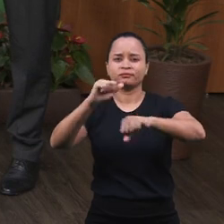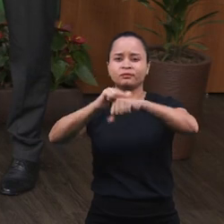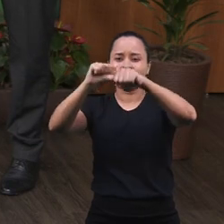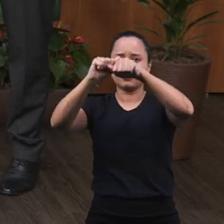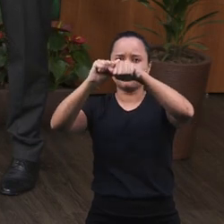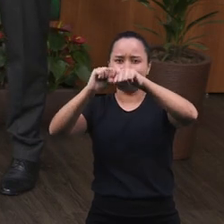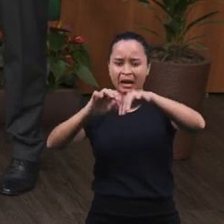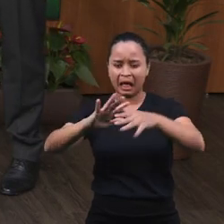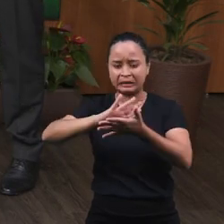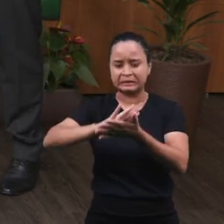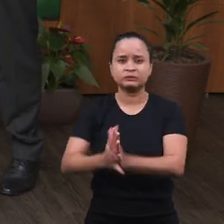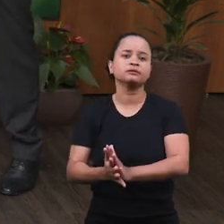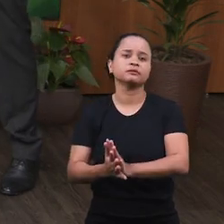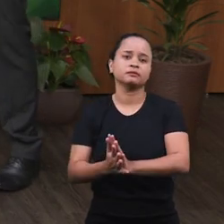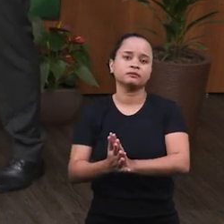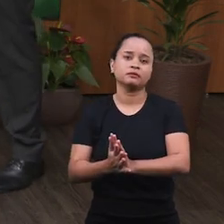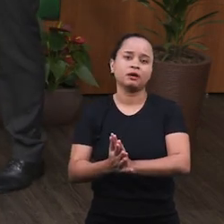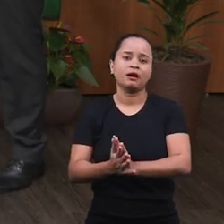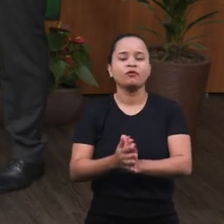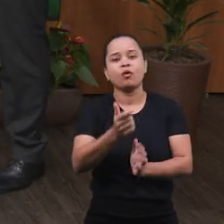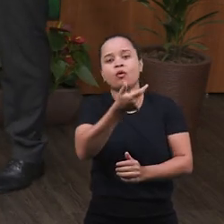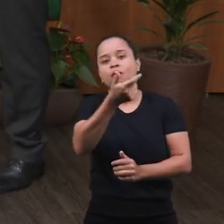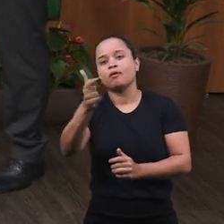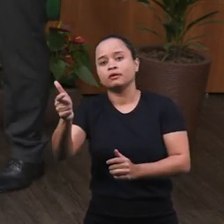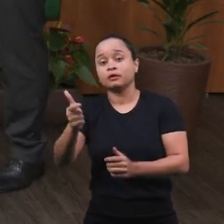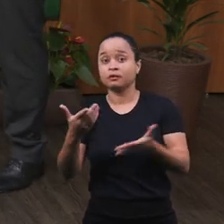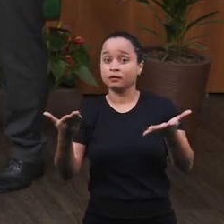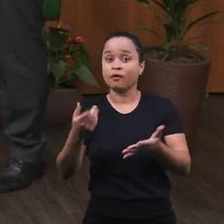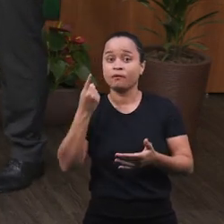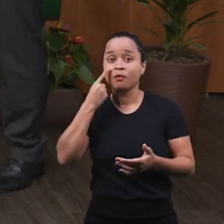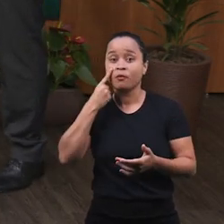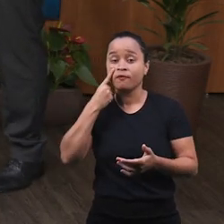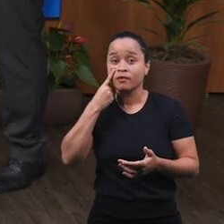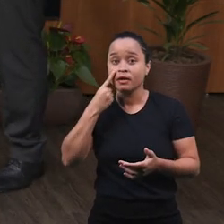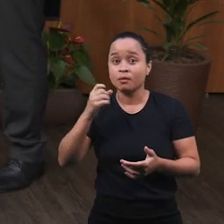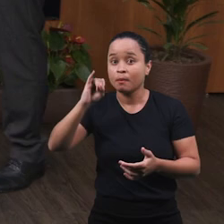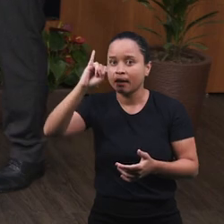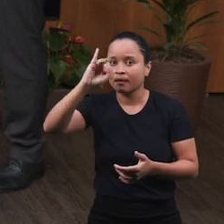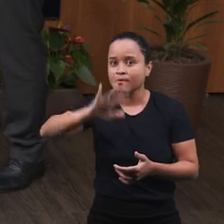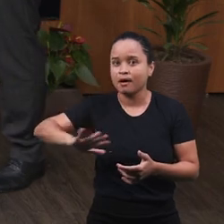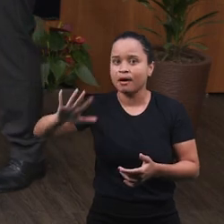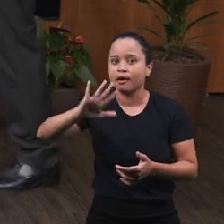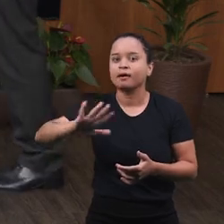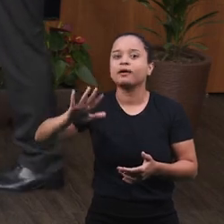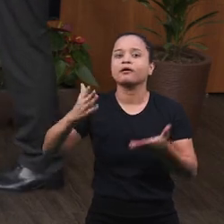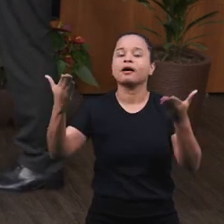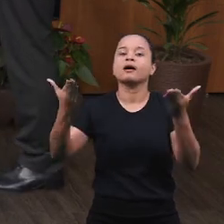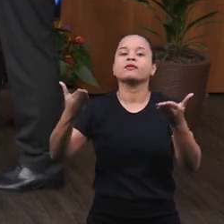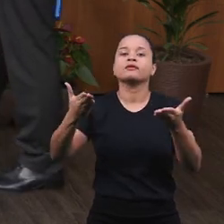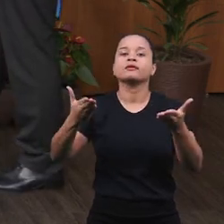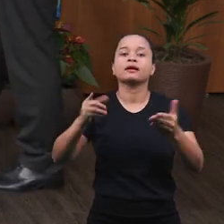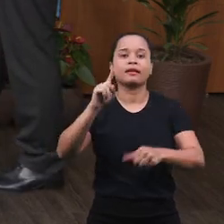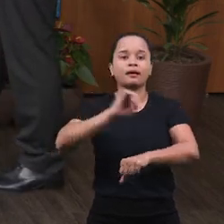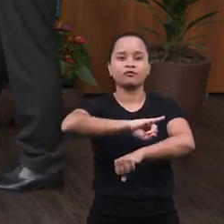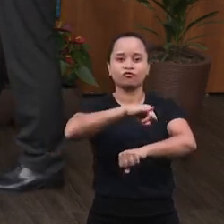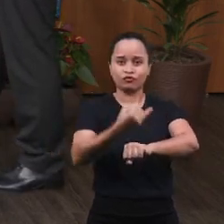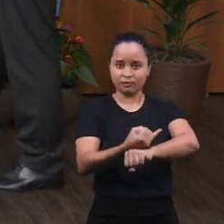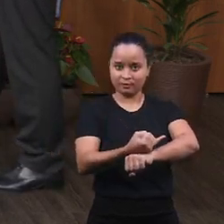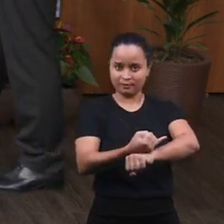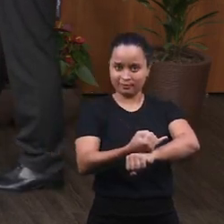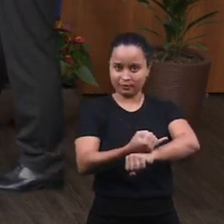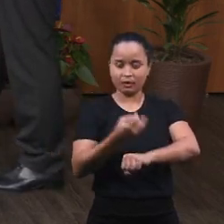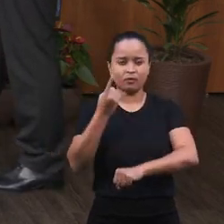été nouvellement détruit. Et nous pouvons voir ici, dans une photo de Jérusalem, on va faire notre voyage, Daniel. On